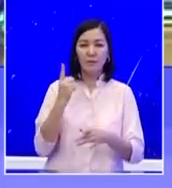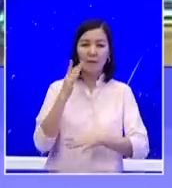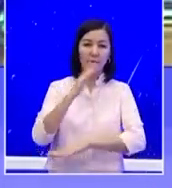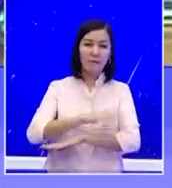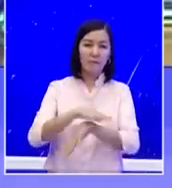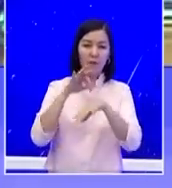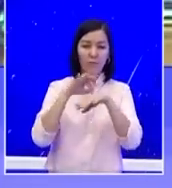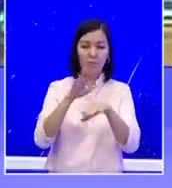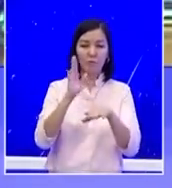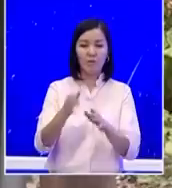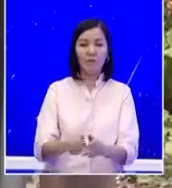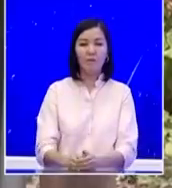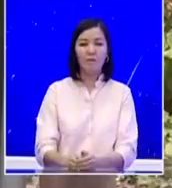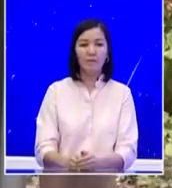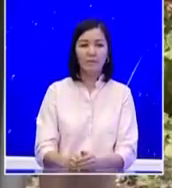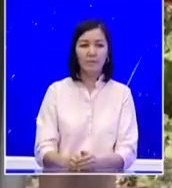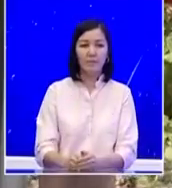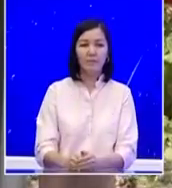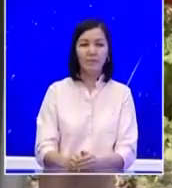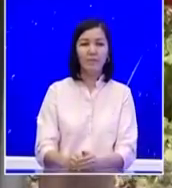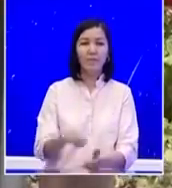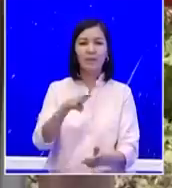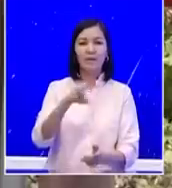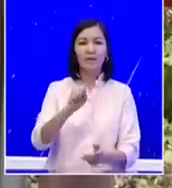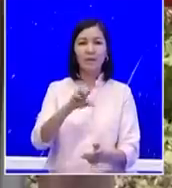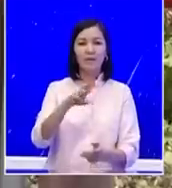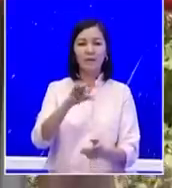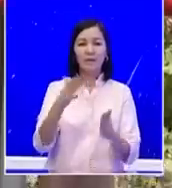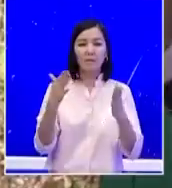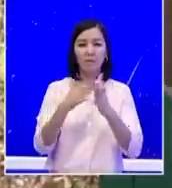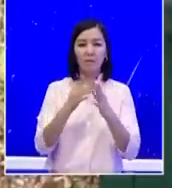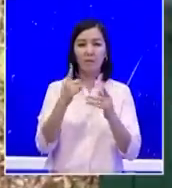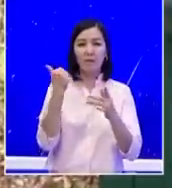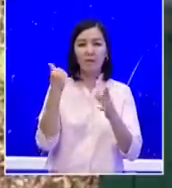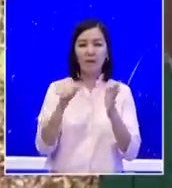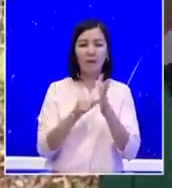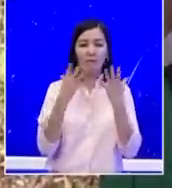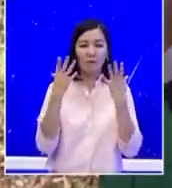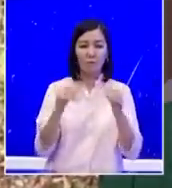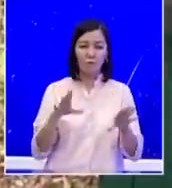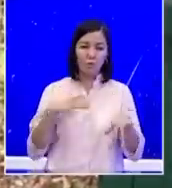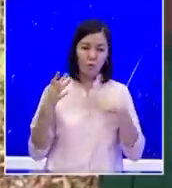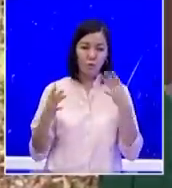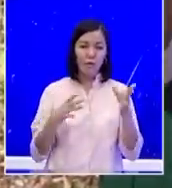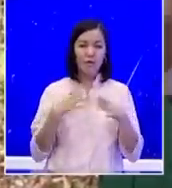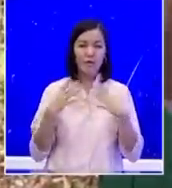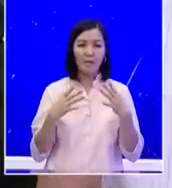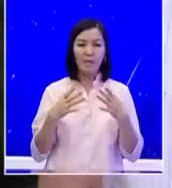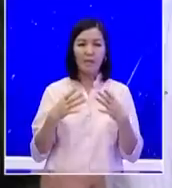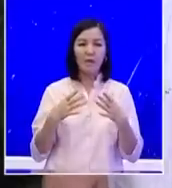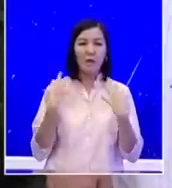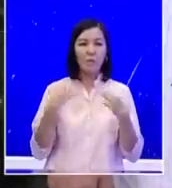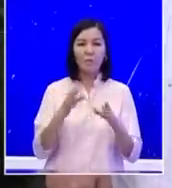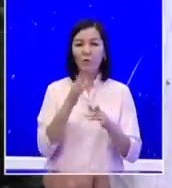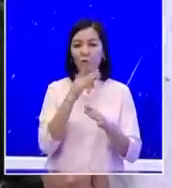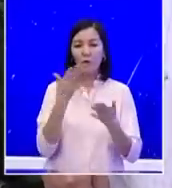сабағында өткізеді. Абдуәли Тастанов қазір үйде аптасына 6 күн дайындалады. Қандай жағдай болмасын, жаттығуды бош